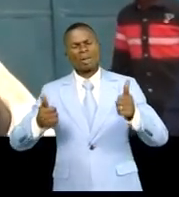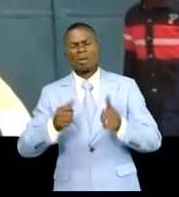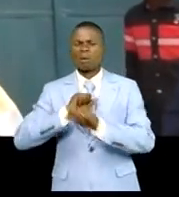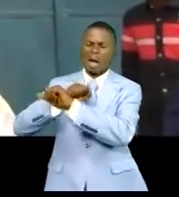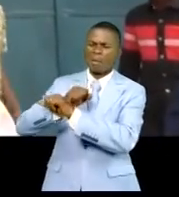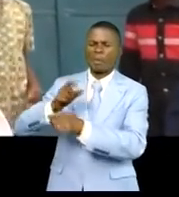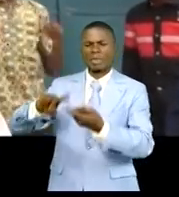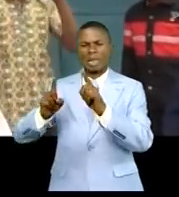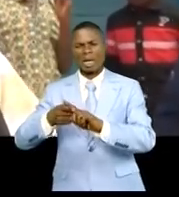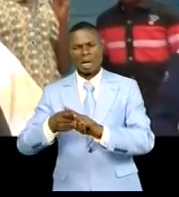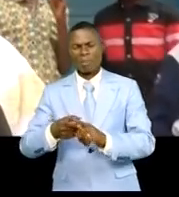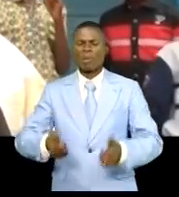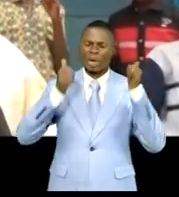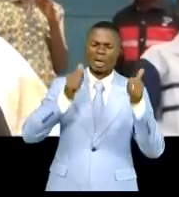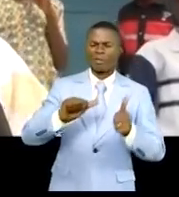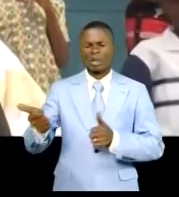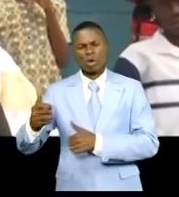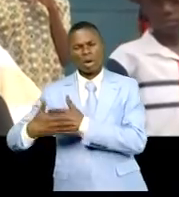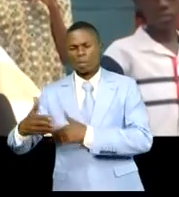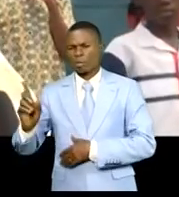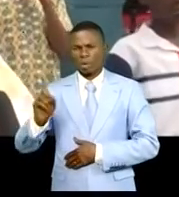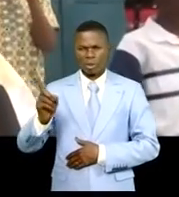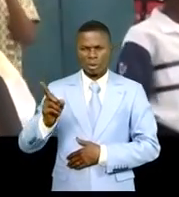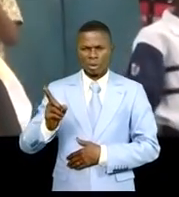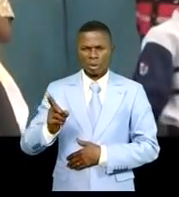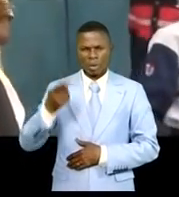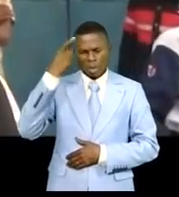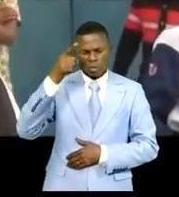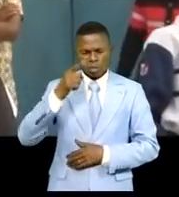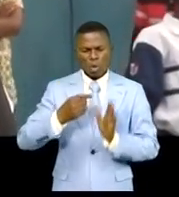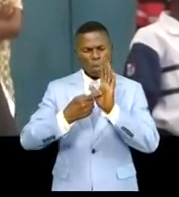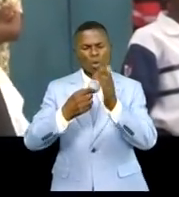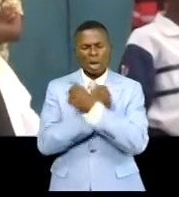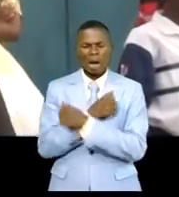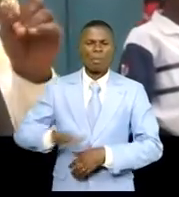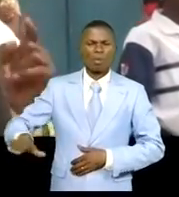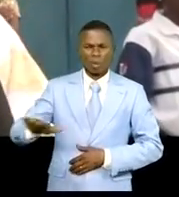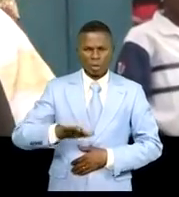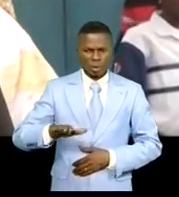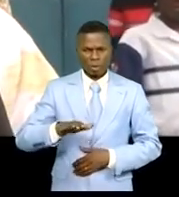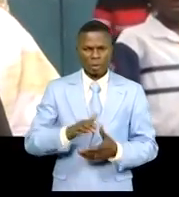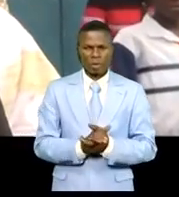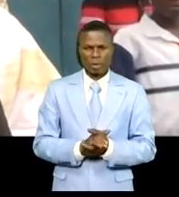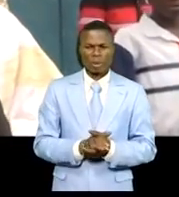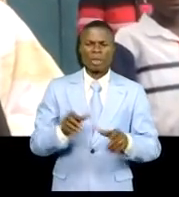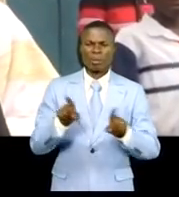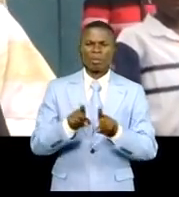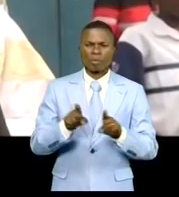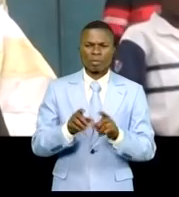aimer tout le monde. Le Christ, pour nous sauver, il a souffert. La souffrance en elle-même n'est rien, mais